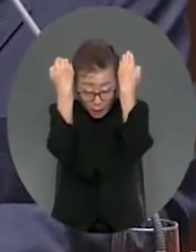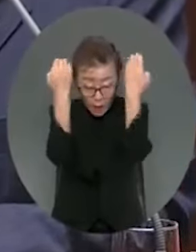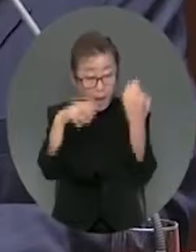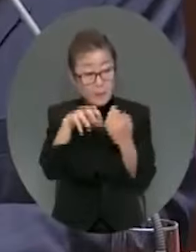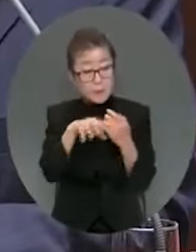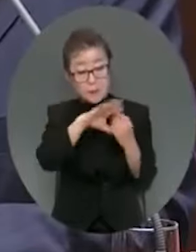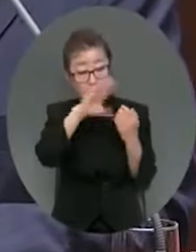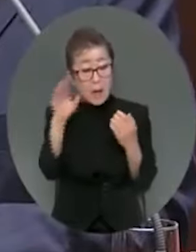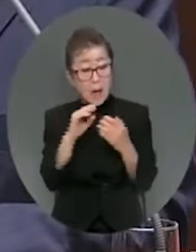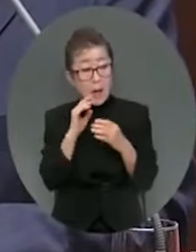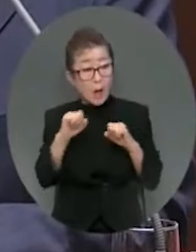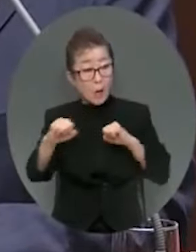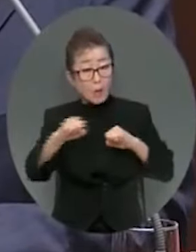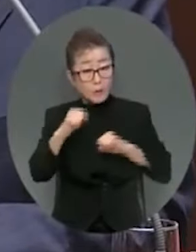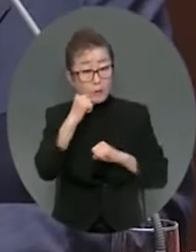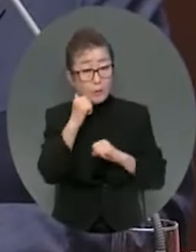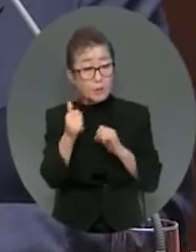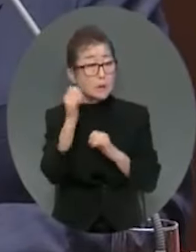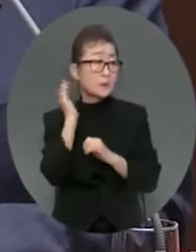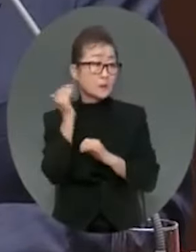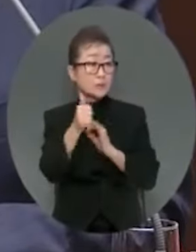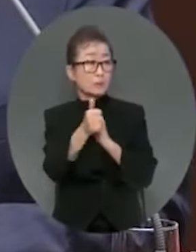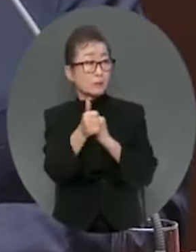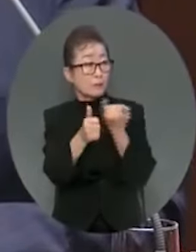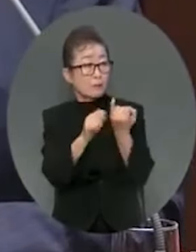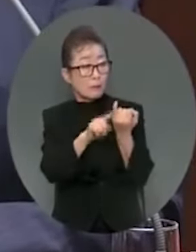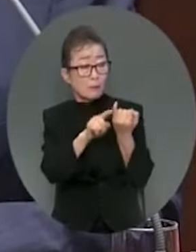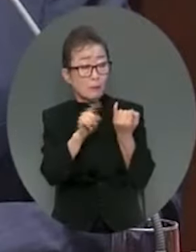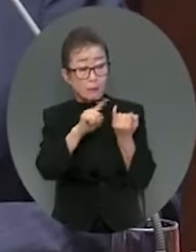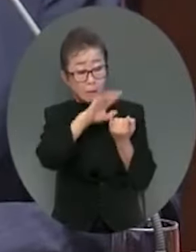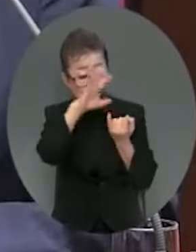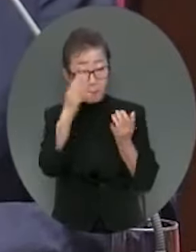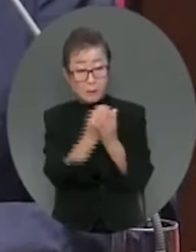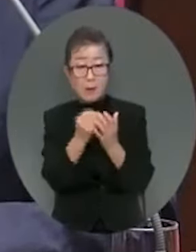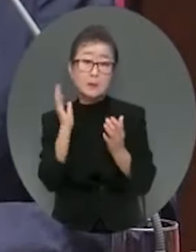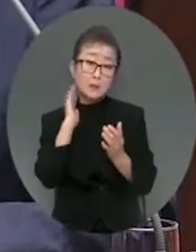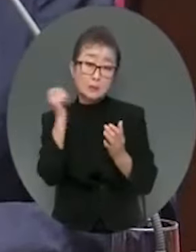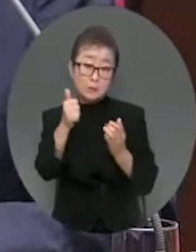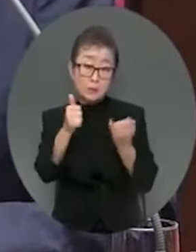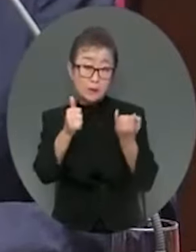대통령께서 여사만 싸고 돌고 있기 때문 아니겠습니까, 여러분?